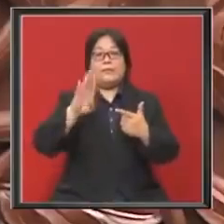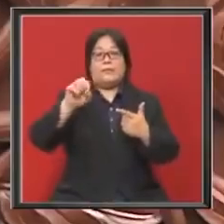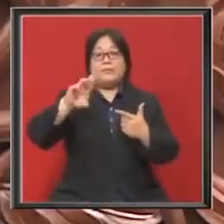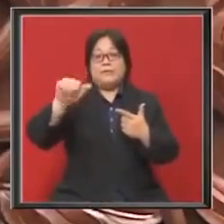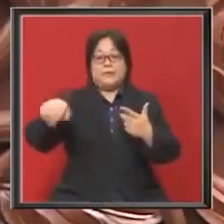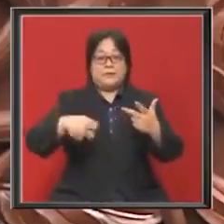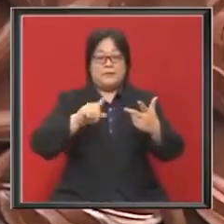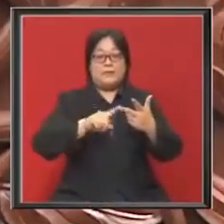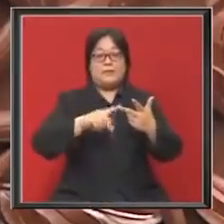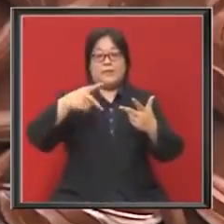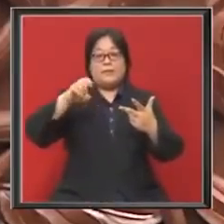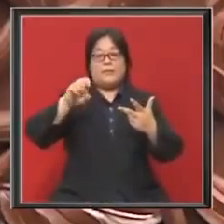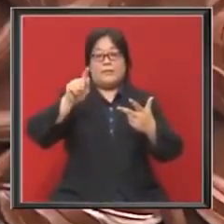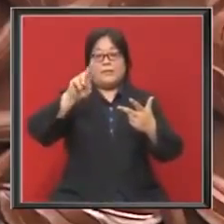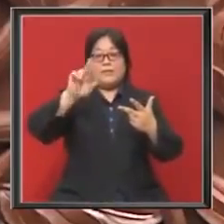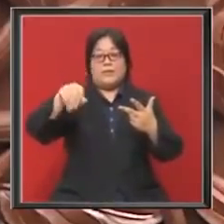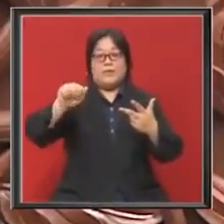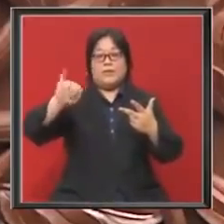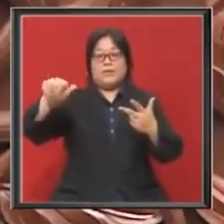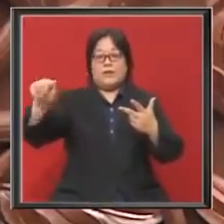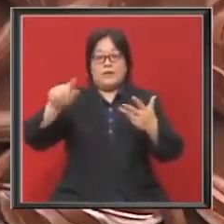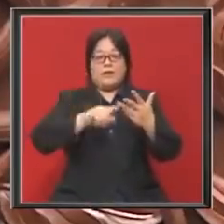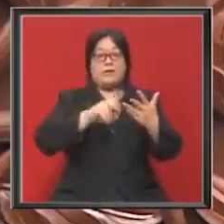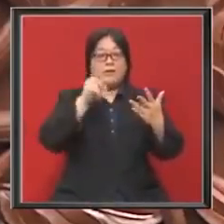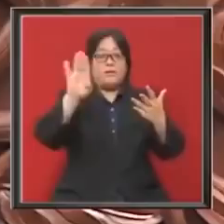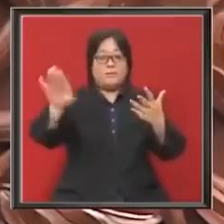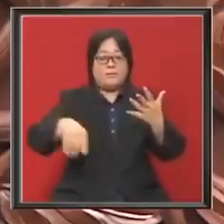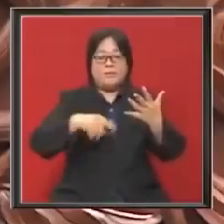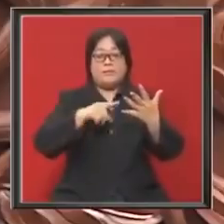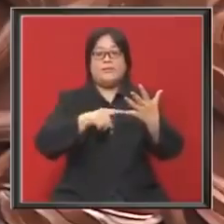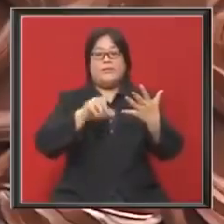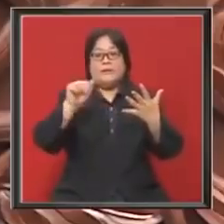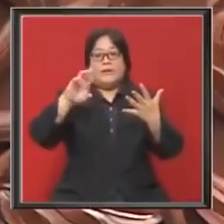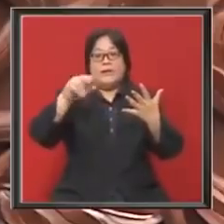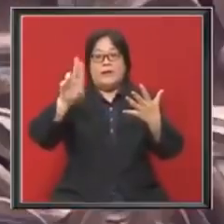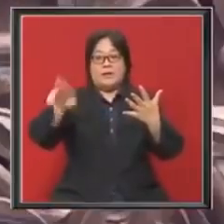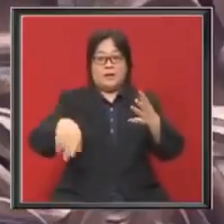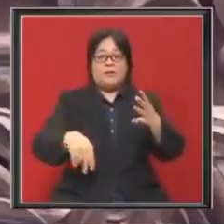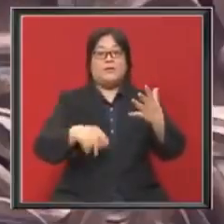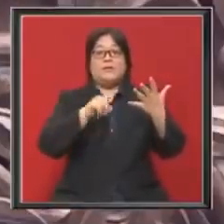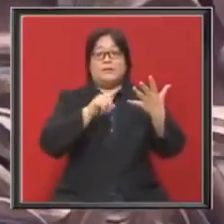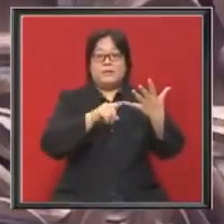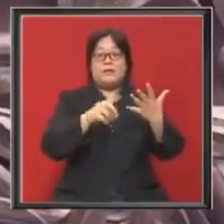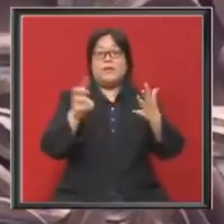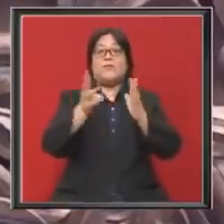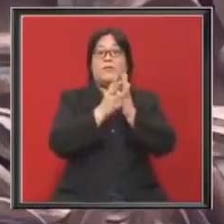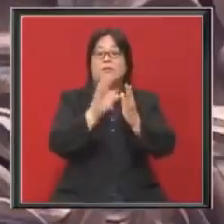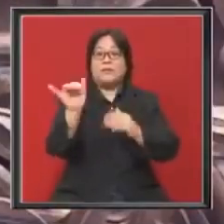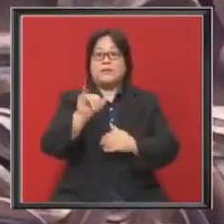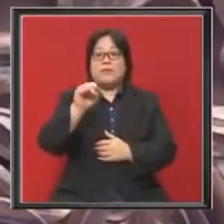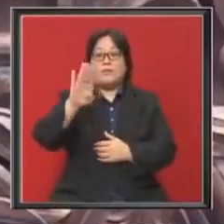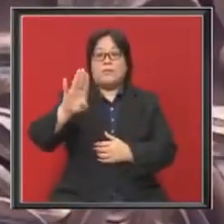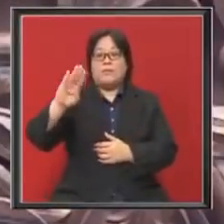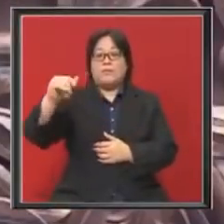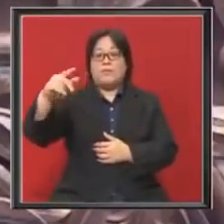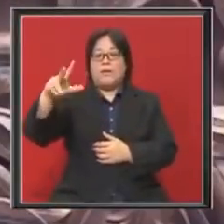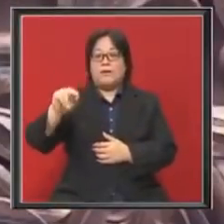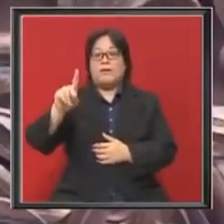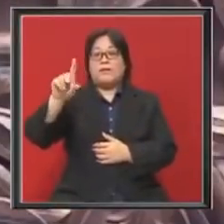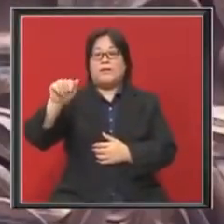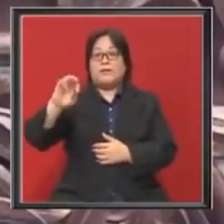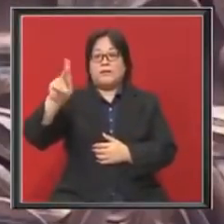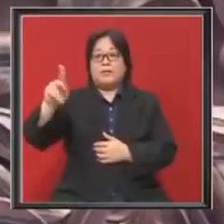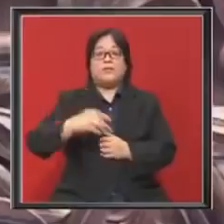promoter yang bromat petrajaya yang bermahkota baru yang pernah matarau yang juga mau pilih yang berformat bagian